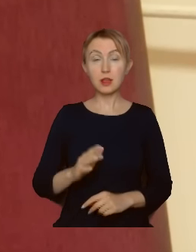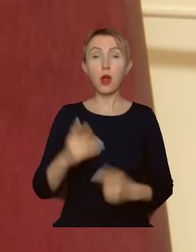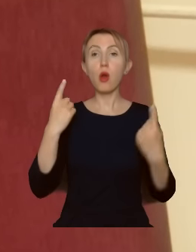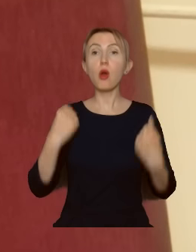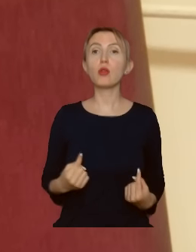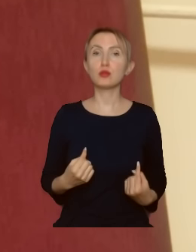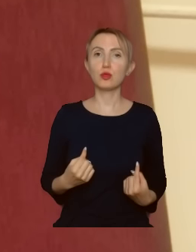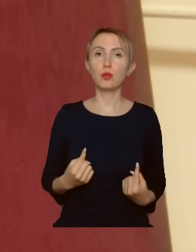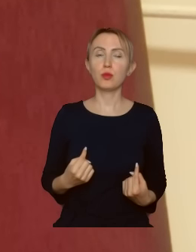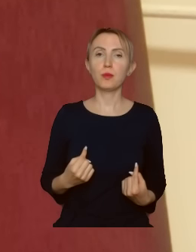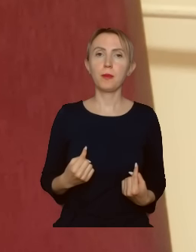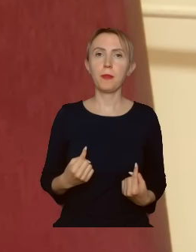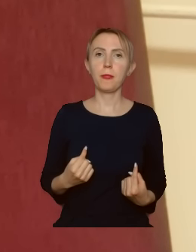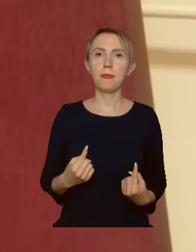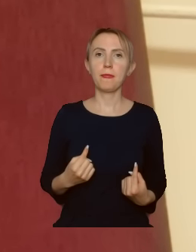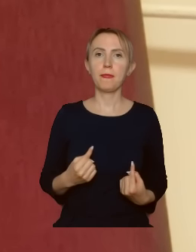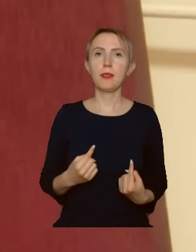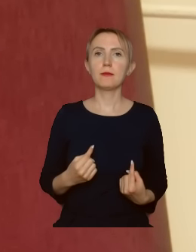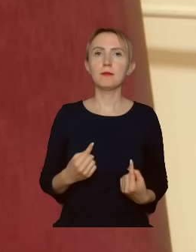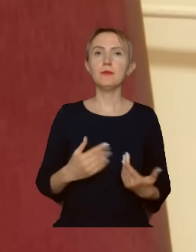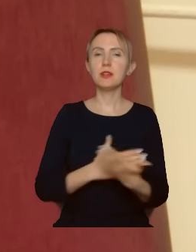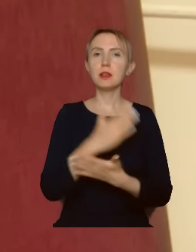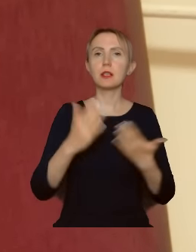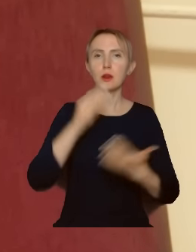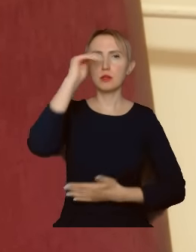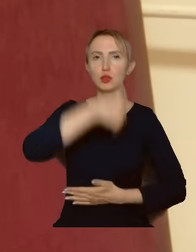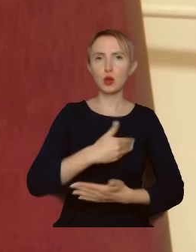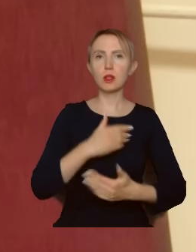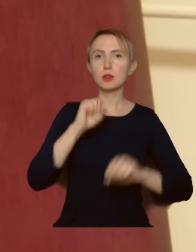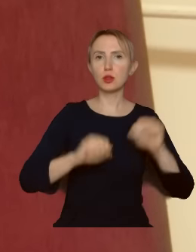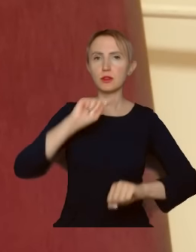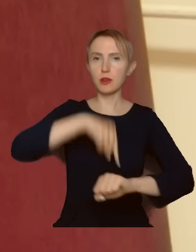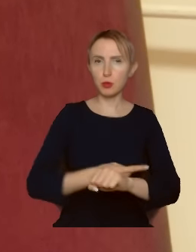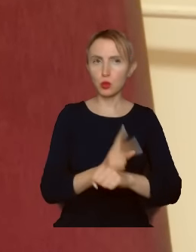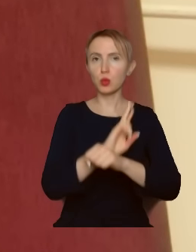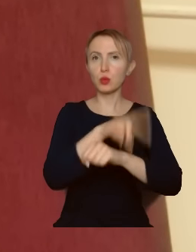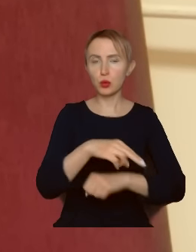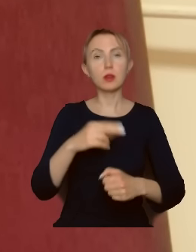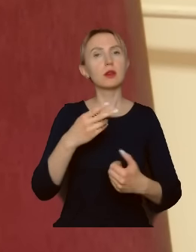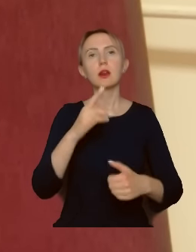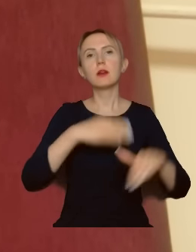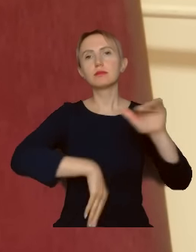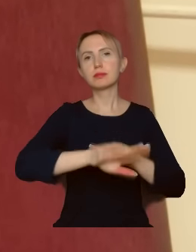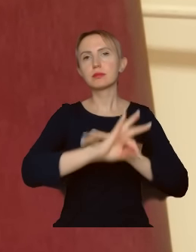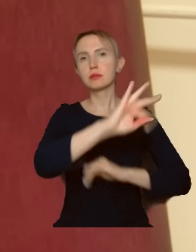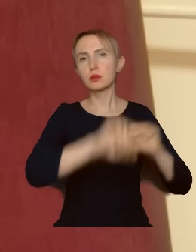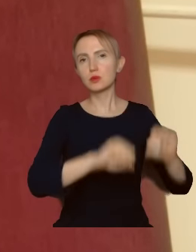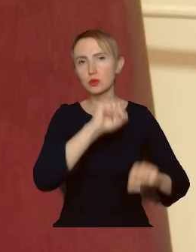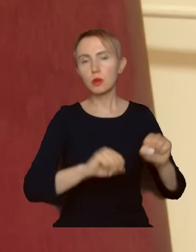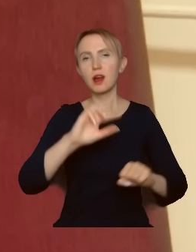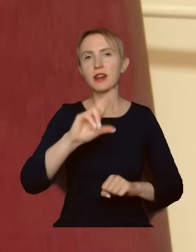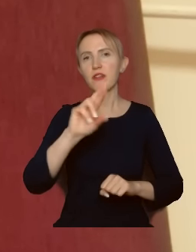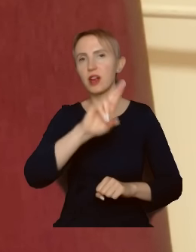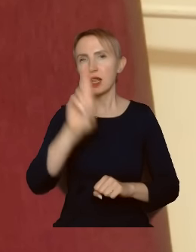po aplikacji w krajow Sądownictwa i prokuratury oraz referendarzy i asystentów powołanych po raz pierwszy na urzęd